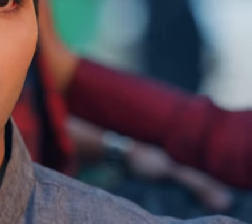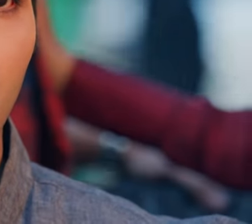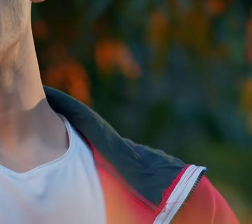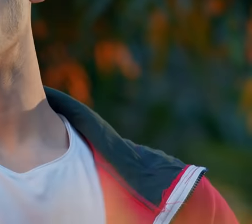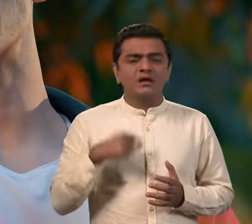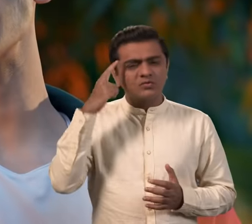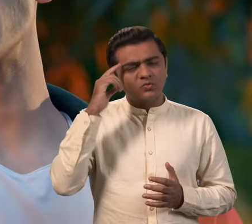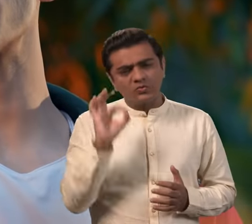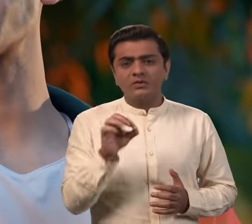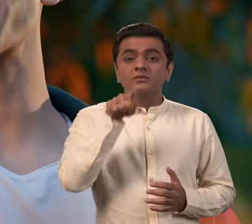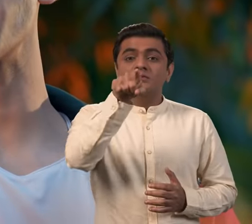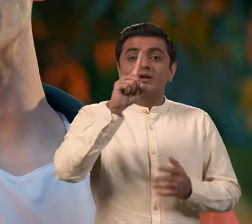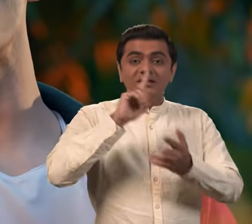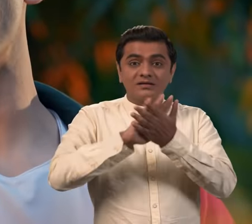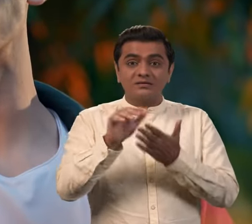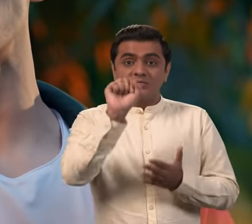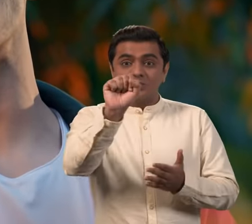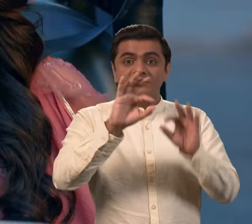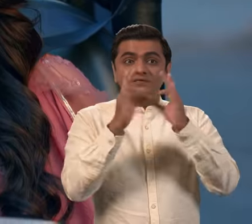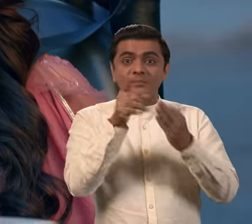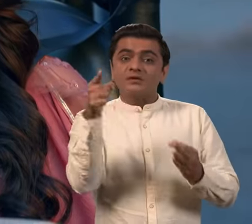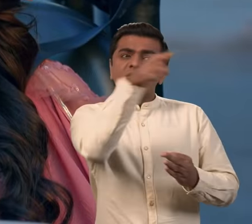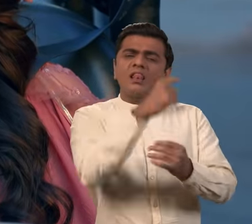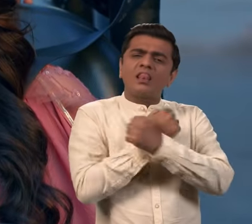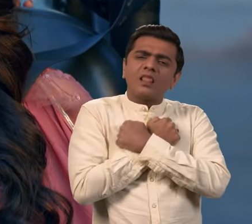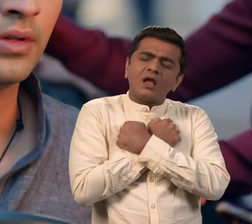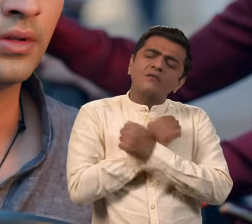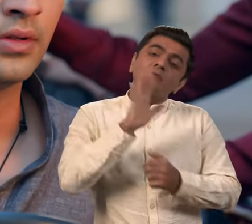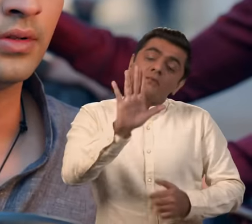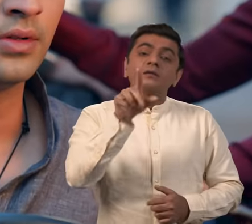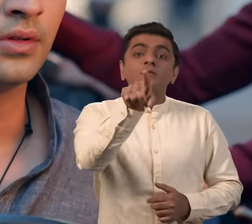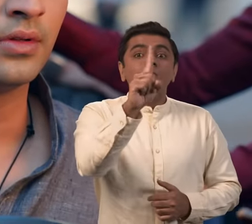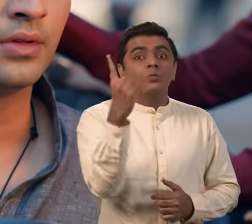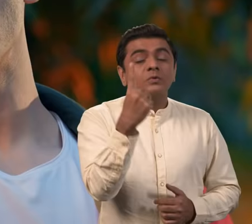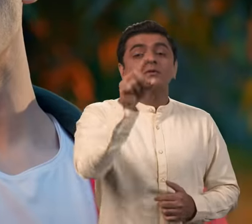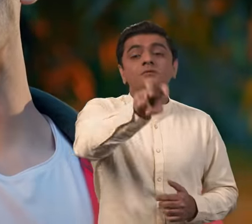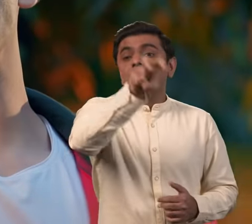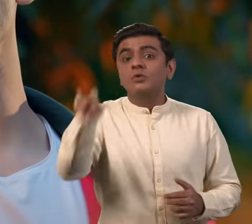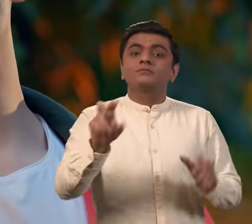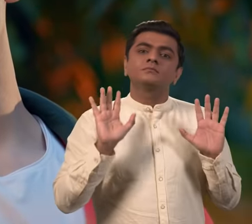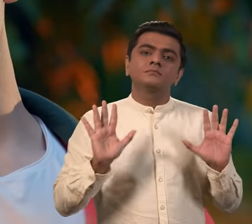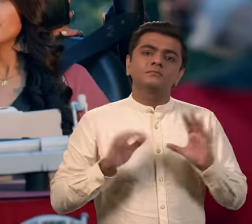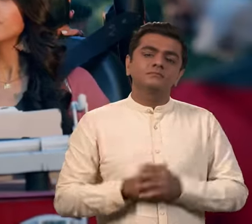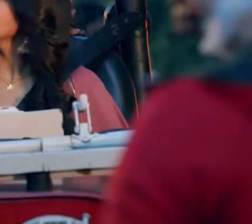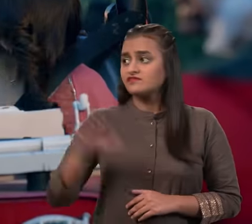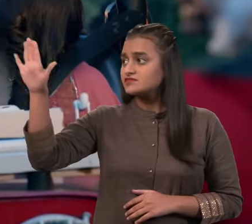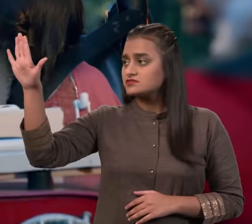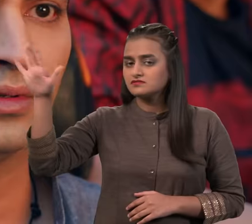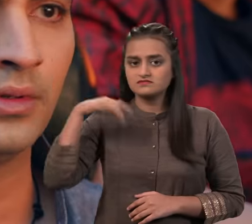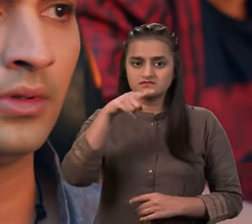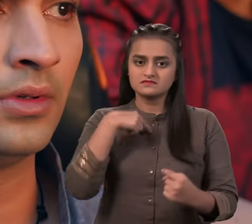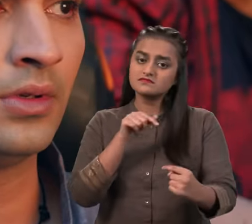हीर मैं जानता हूं तुम अपनी फैमिली से बहुत प्यार करती हो, इसीलिए कह रहा हूं अकेली उतर जाओ। वीर